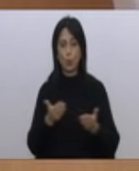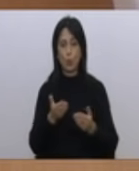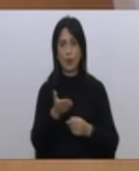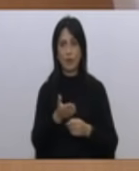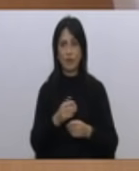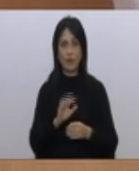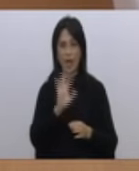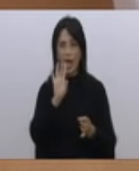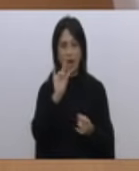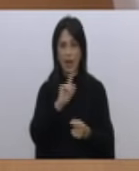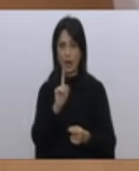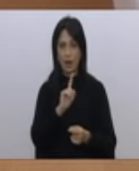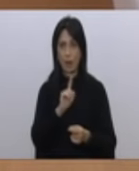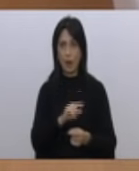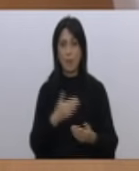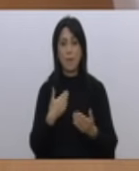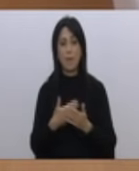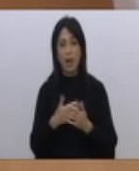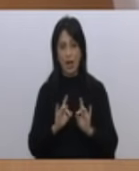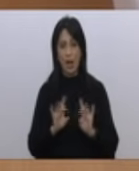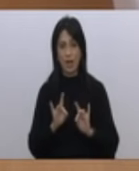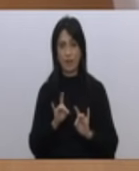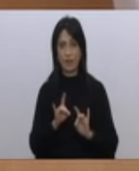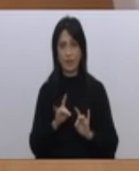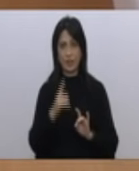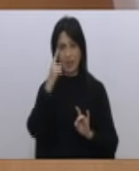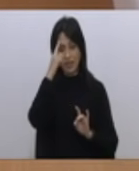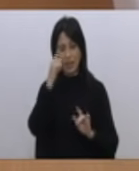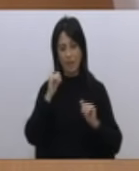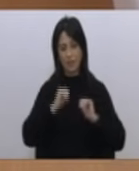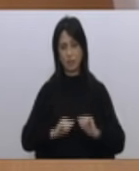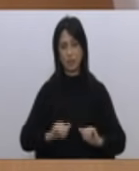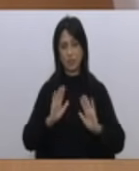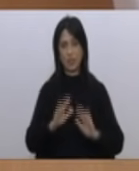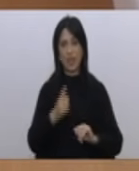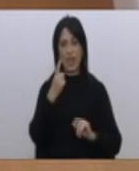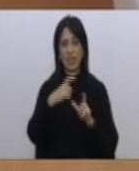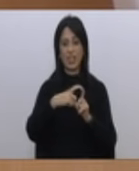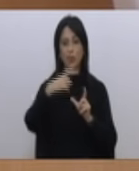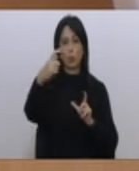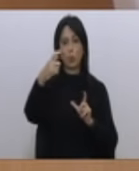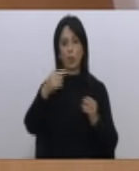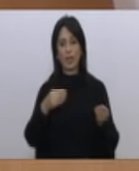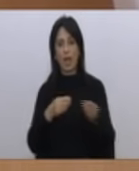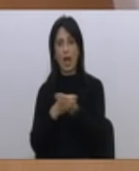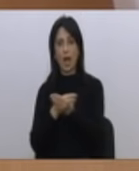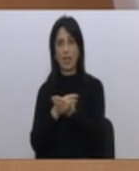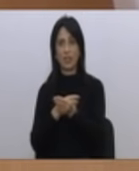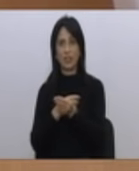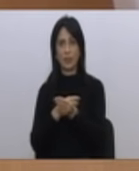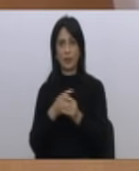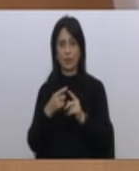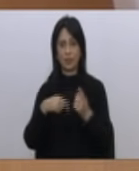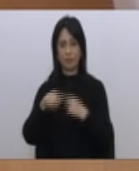არ გაქრება. მაგალითისთვის, თავს რომ იმშვიდებთ ხოლმე, ერთი ბიულეტენი გაიტანა